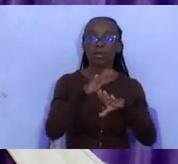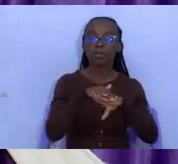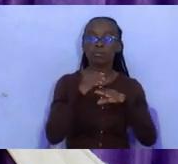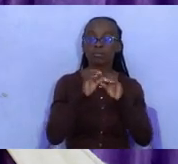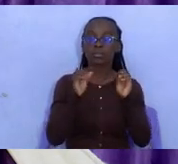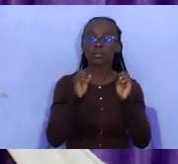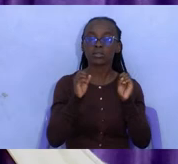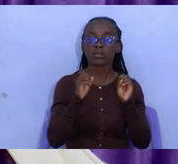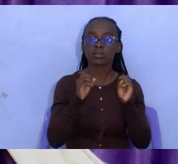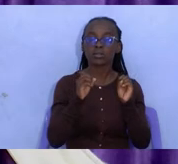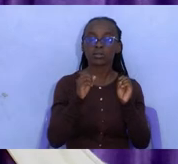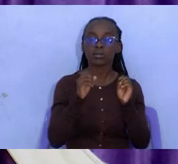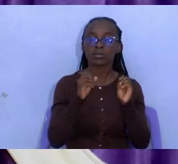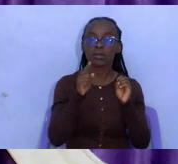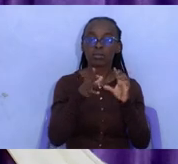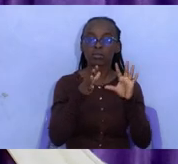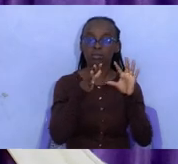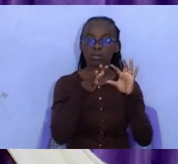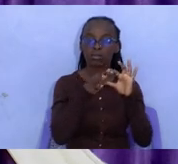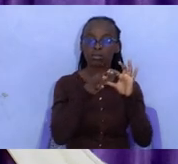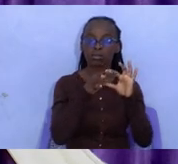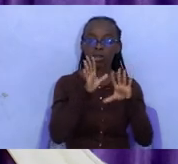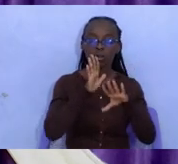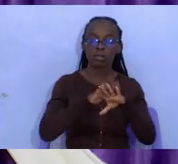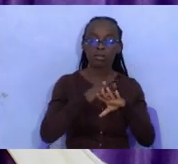Wewe ushikanishangi. You are not a good person.